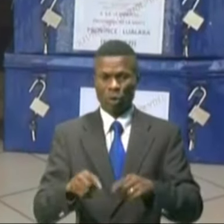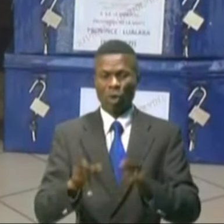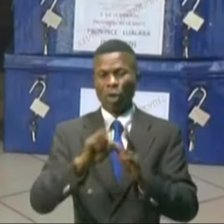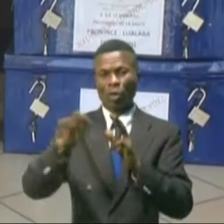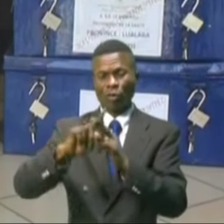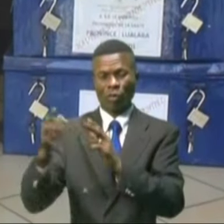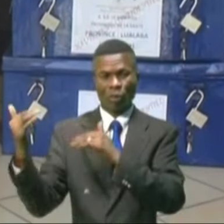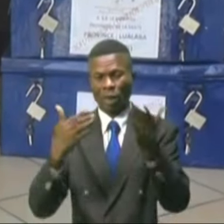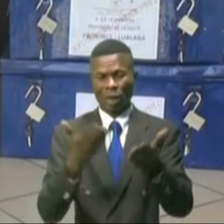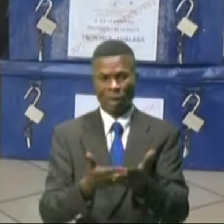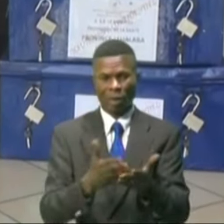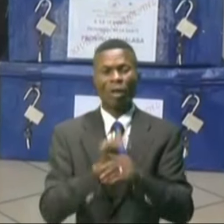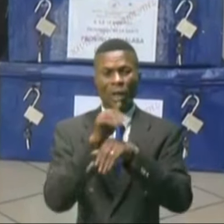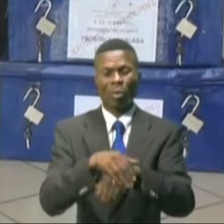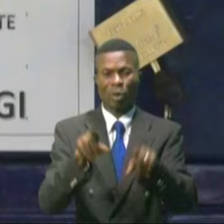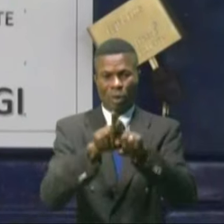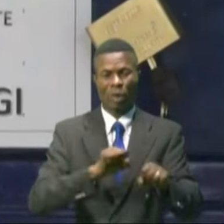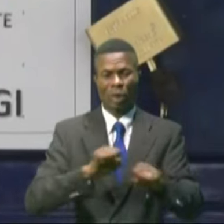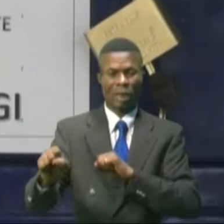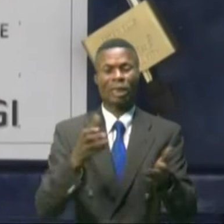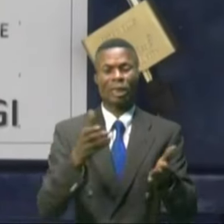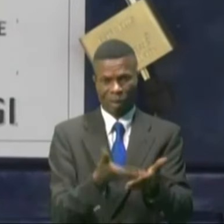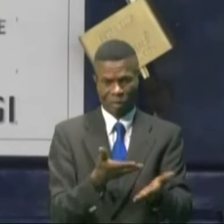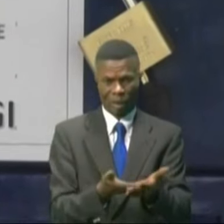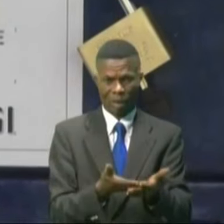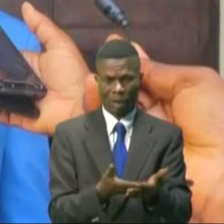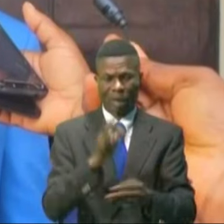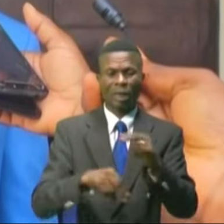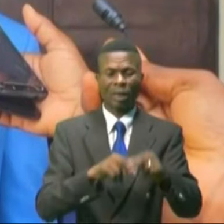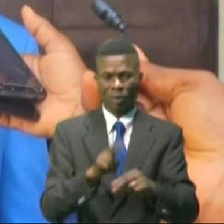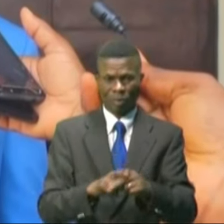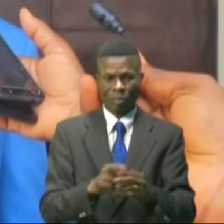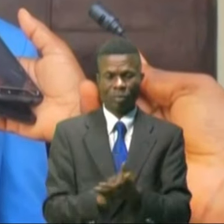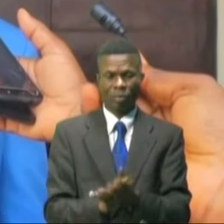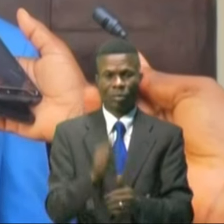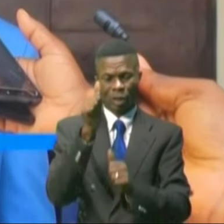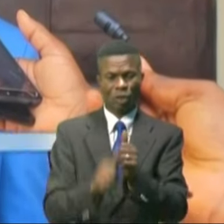guerre participent aussi à cette épreuve nationale. Et chaque